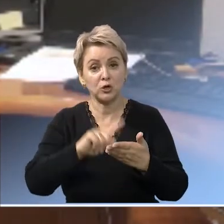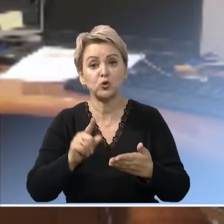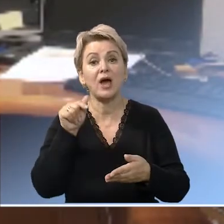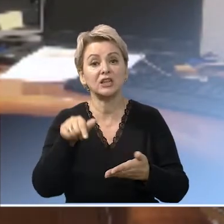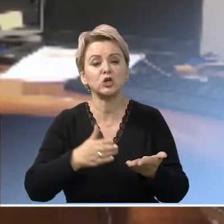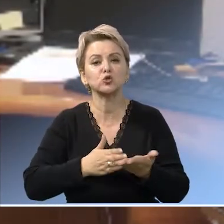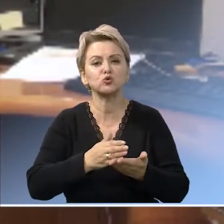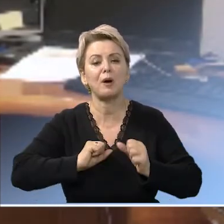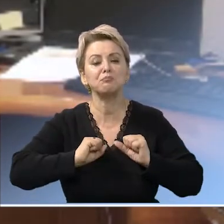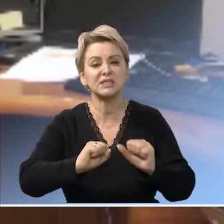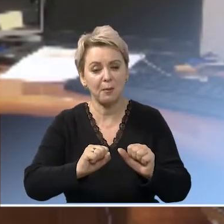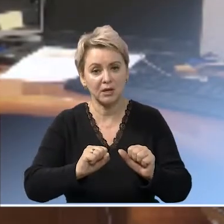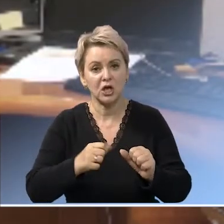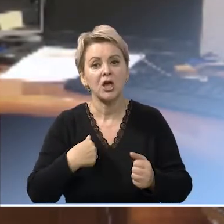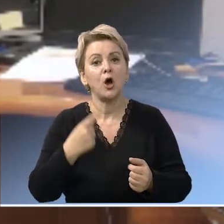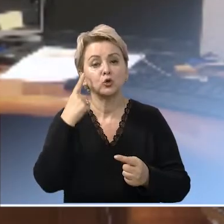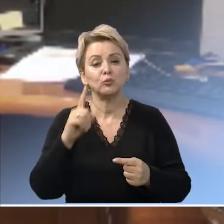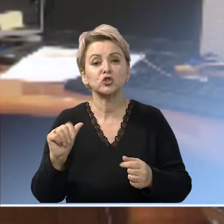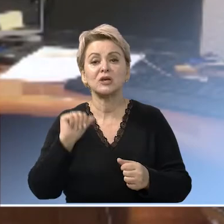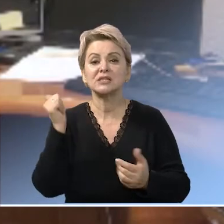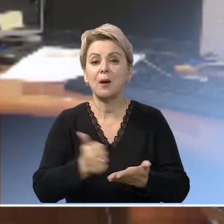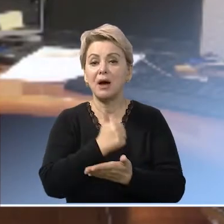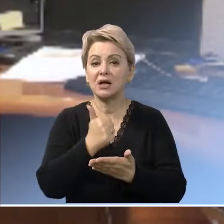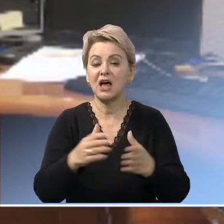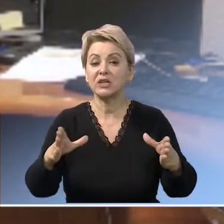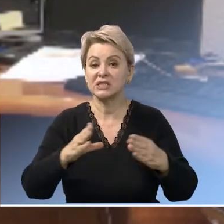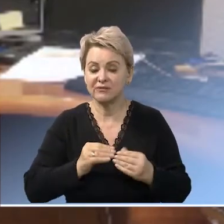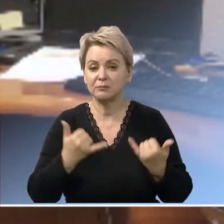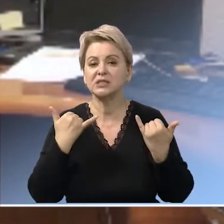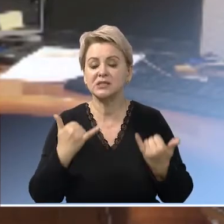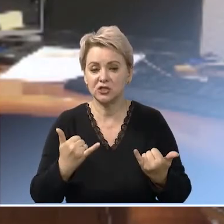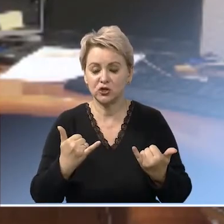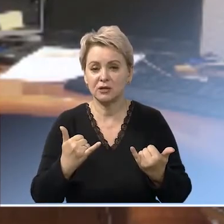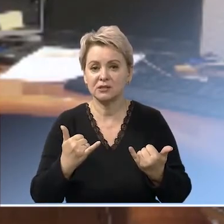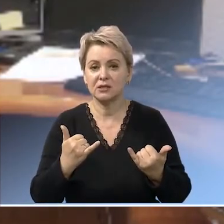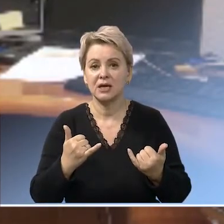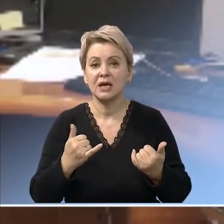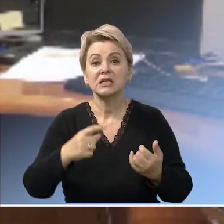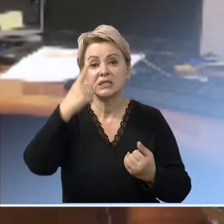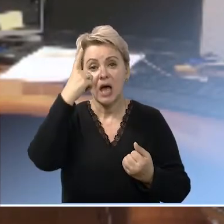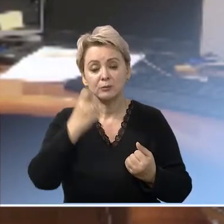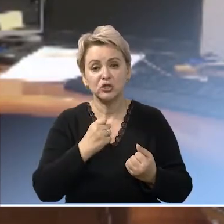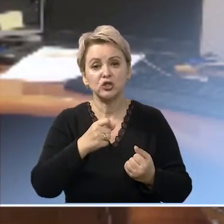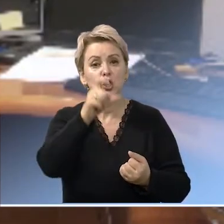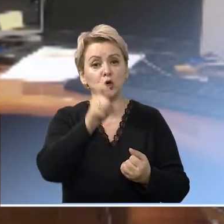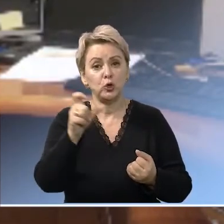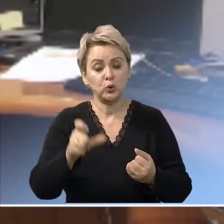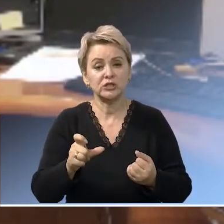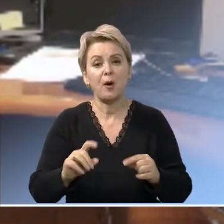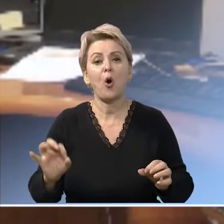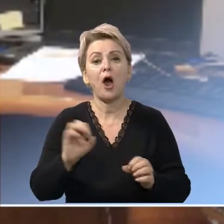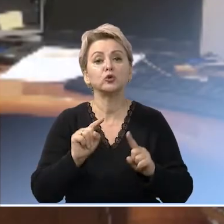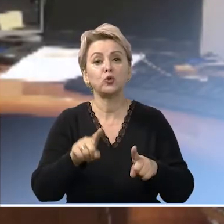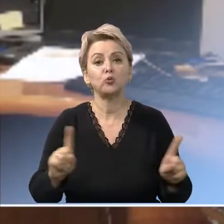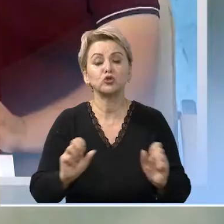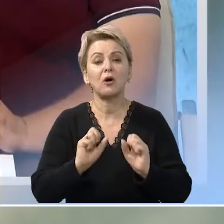это служба безопасности. Вот я думаю, что нам самое главное с вами это сейчас как бы донести до людей, до